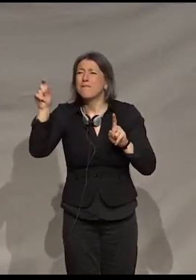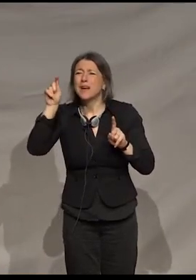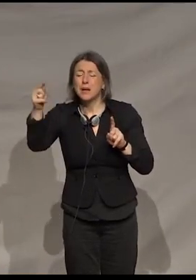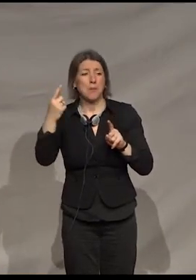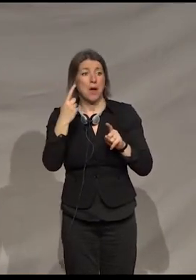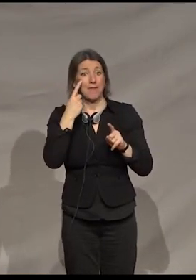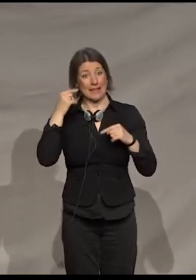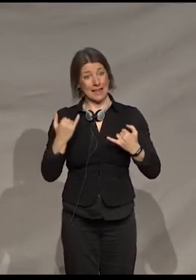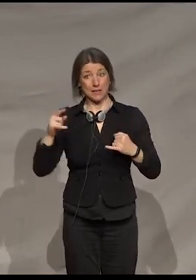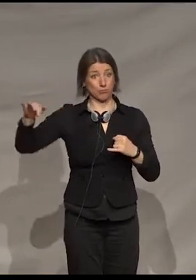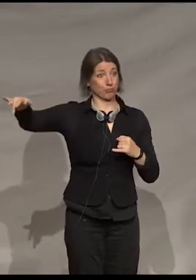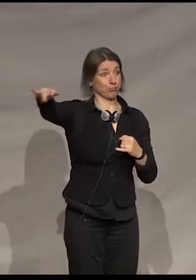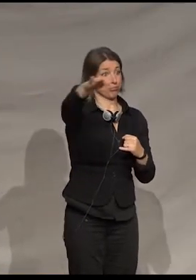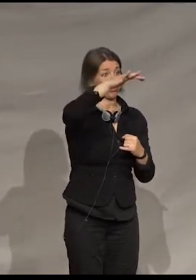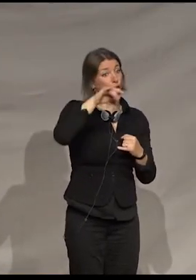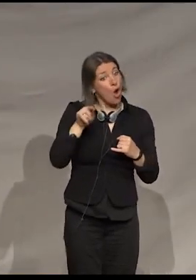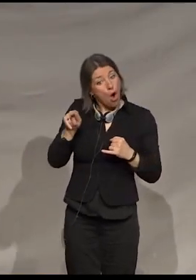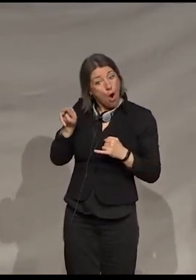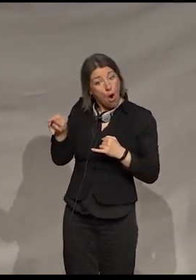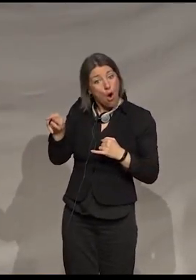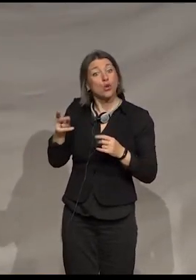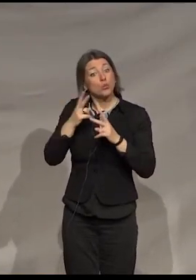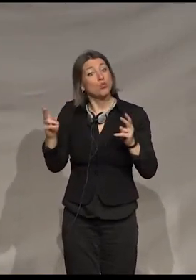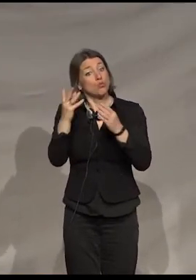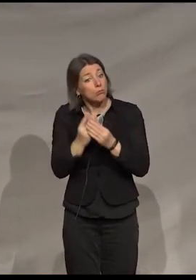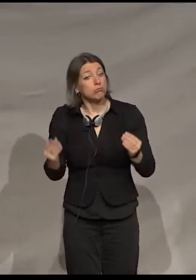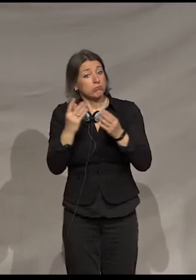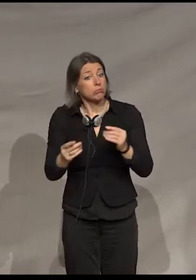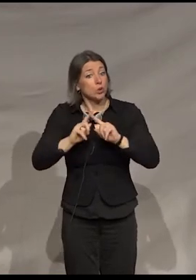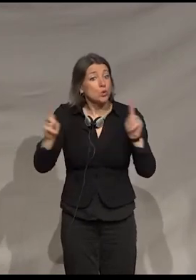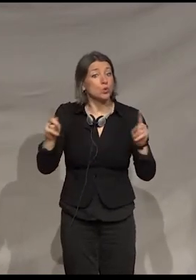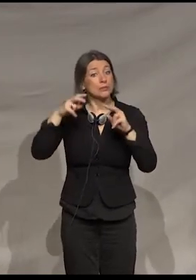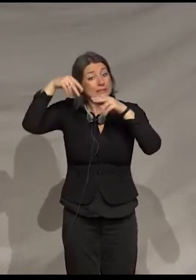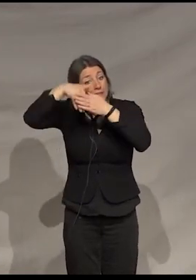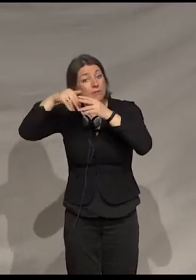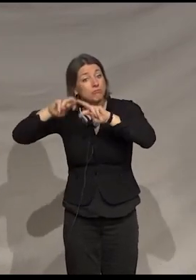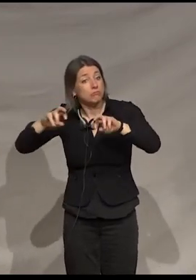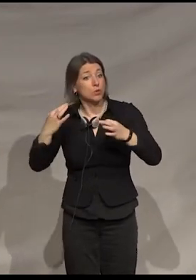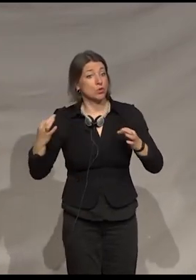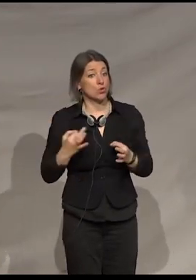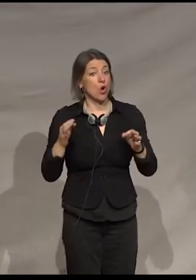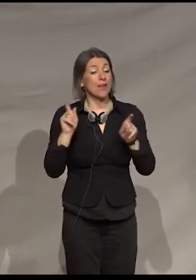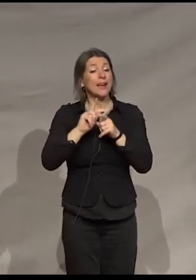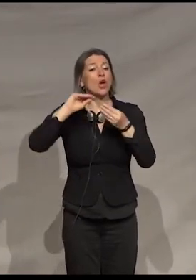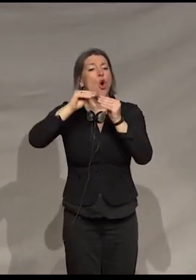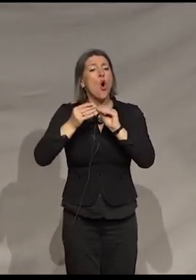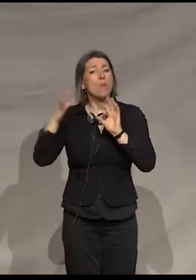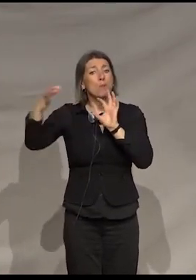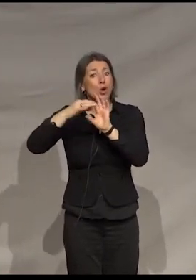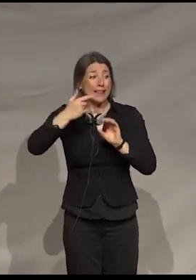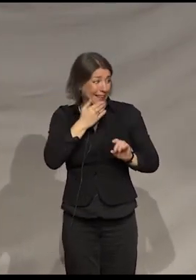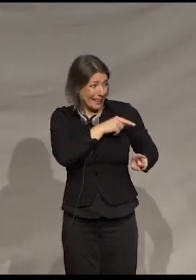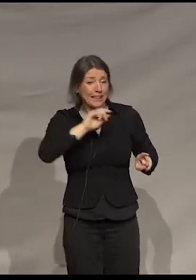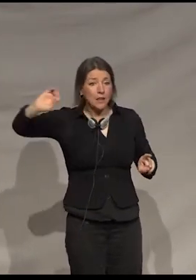vidíte zde, tady mezi námi, může prezentovat různé výrobky v obchodech,